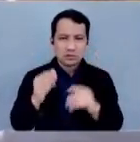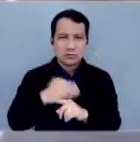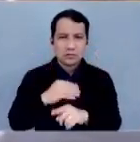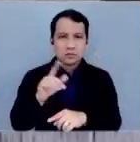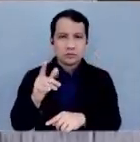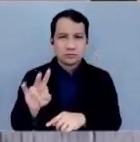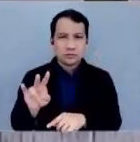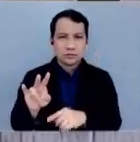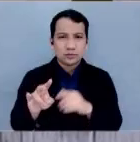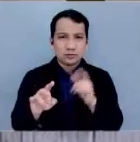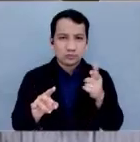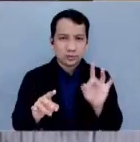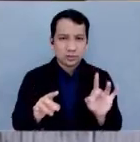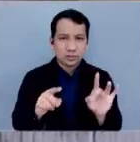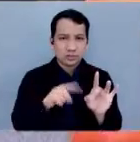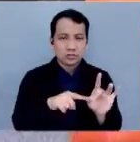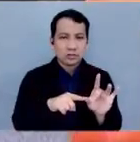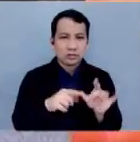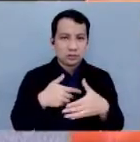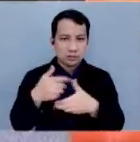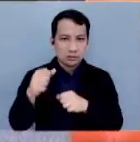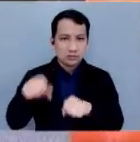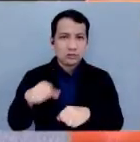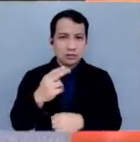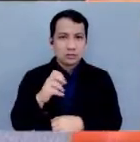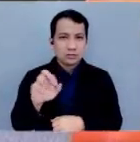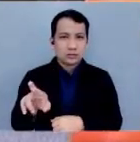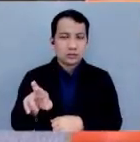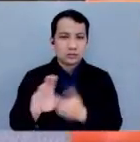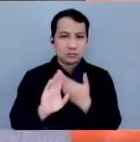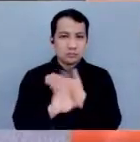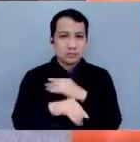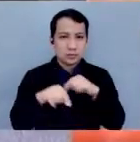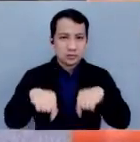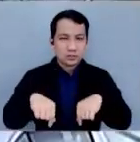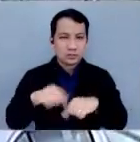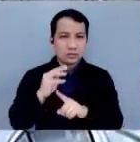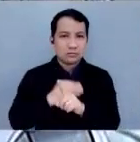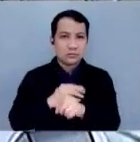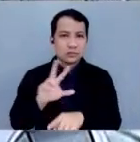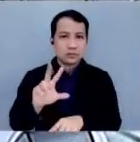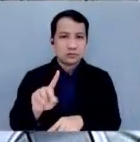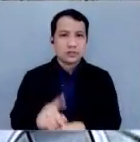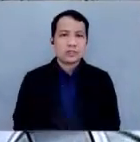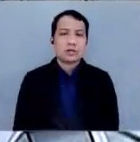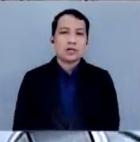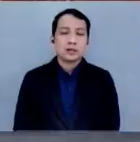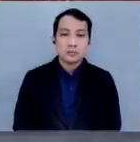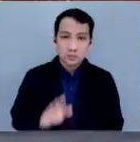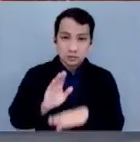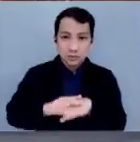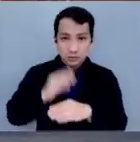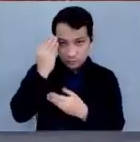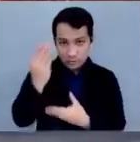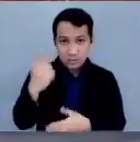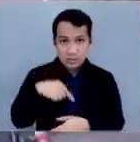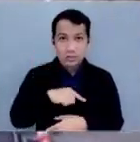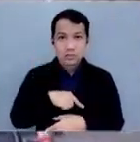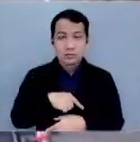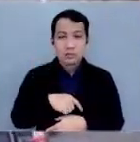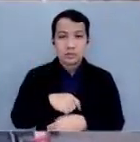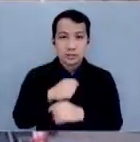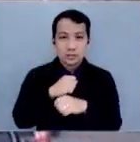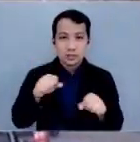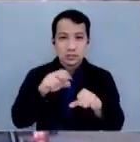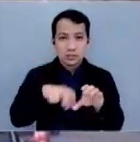hanggang 28 palabas ng Maynila at magbabalikan naman sa March 31. Paalala naman sa mga babiyahe, tiyaking may laman